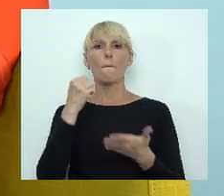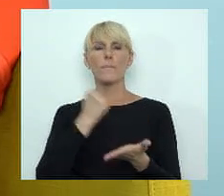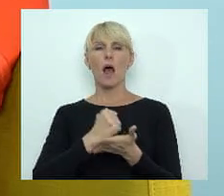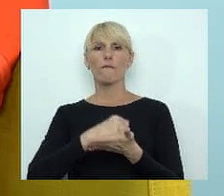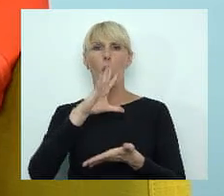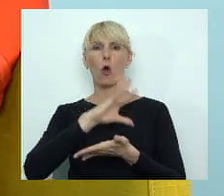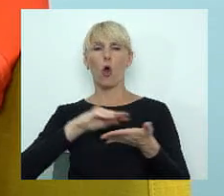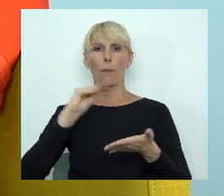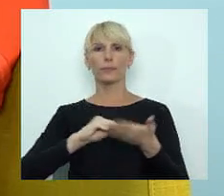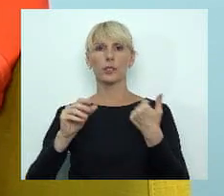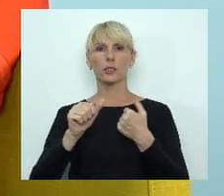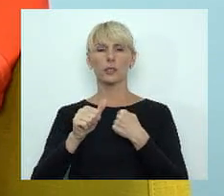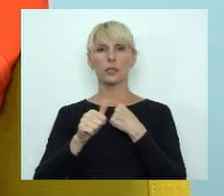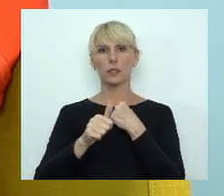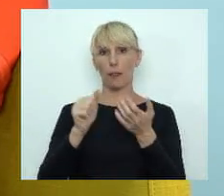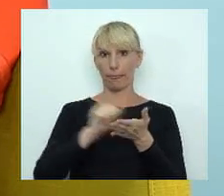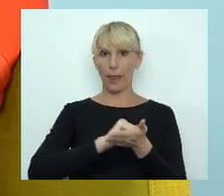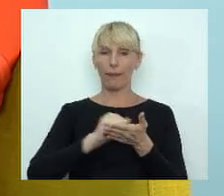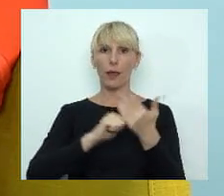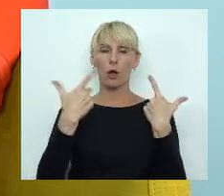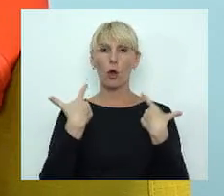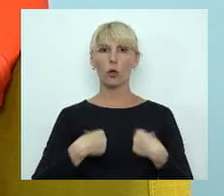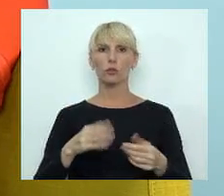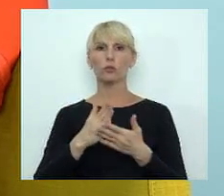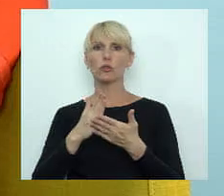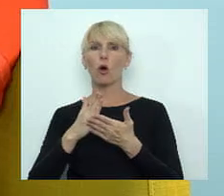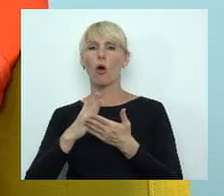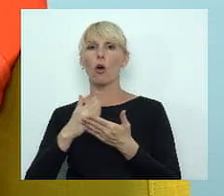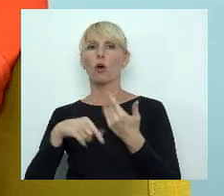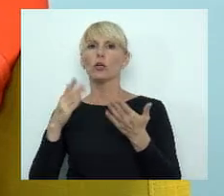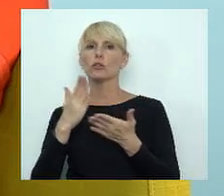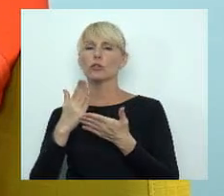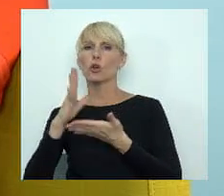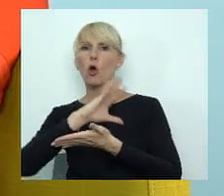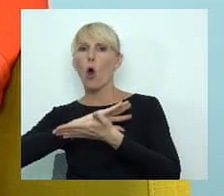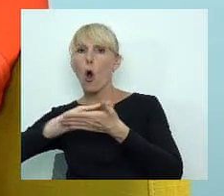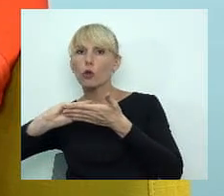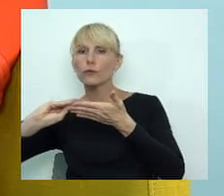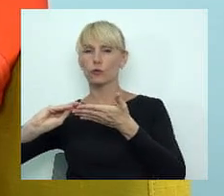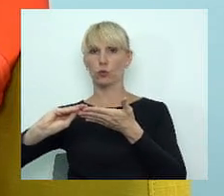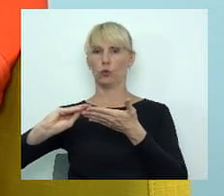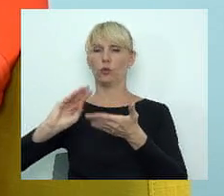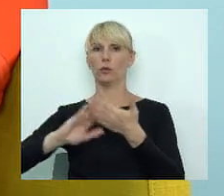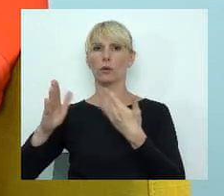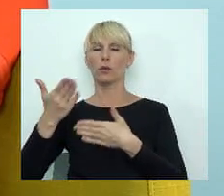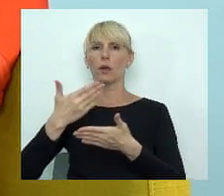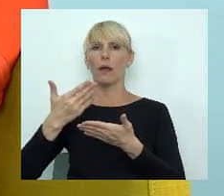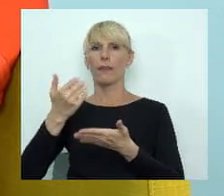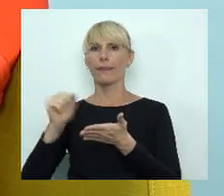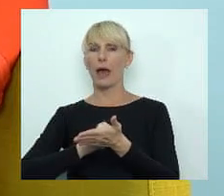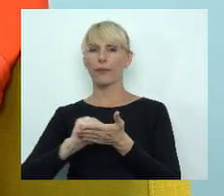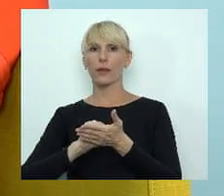do konkretnego dokumentu, co do odwzorowania danych. Z punktu widzenia idealnego jest to bardzo